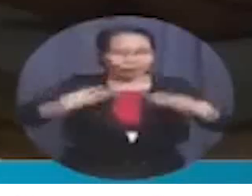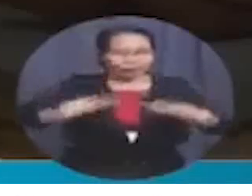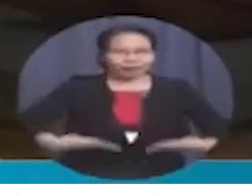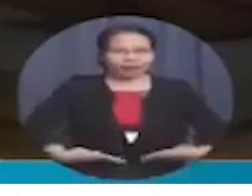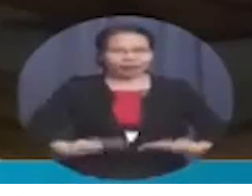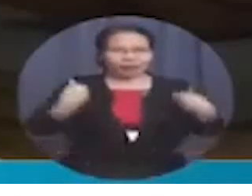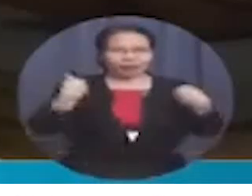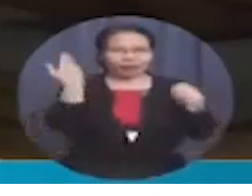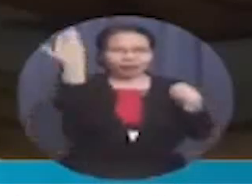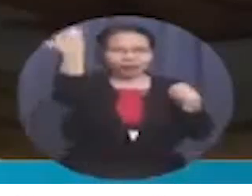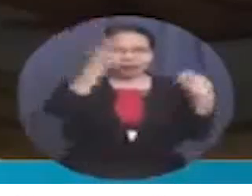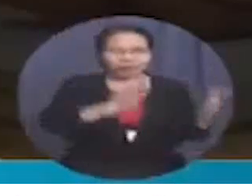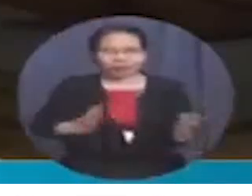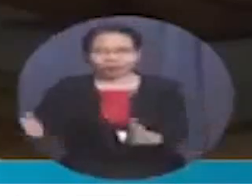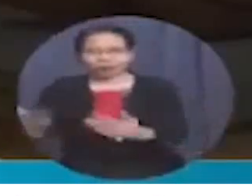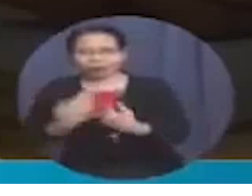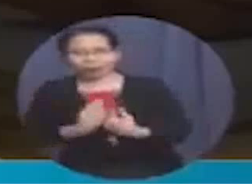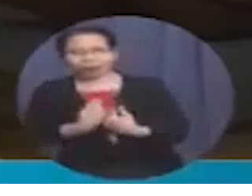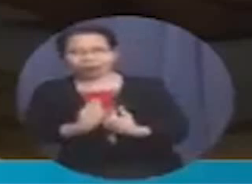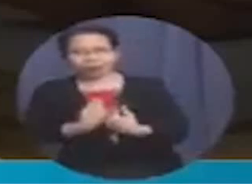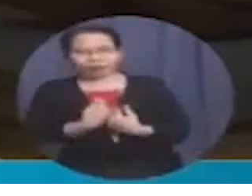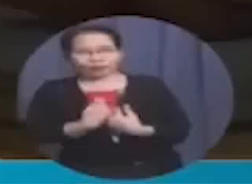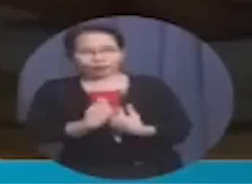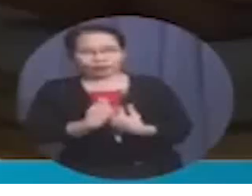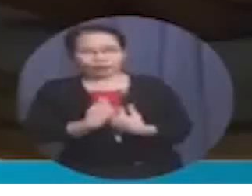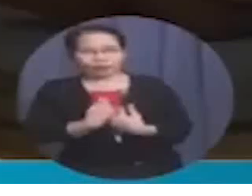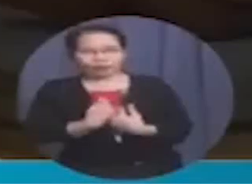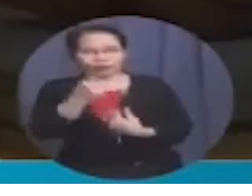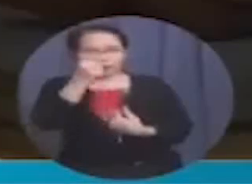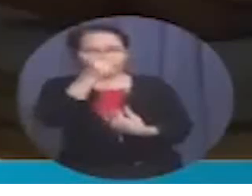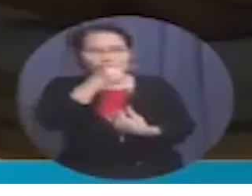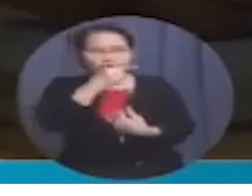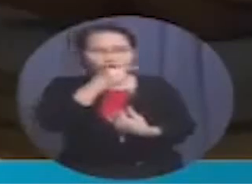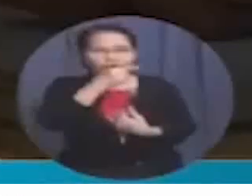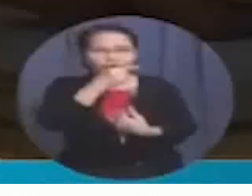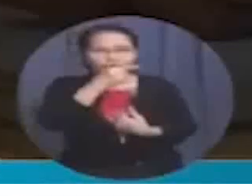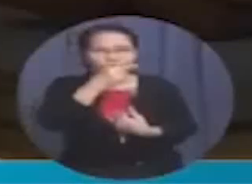a body hast thou prepared me. Ayan, sa Tagalog.